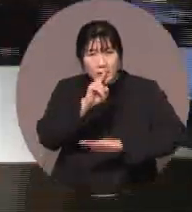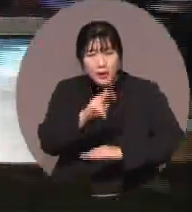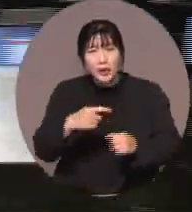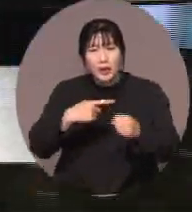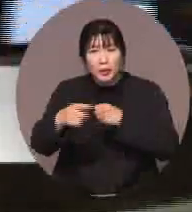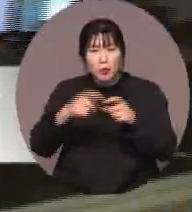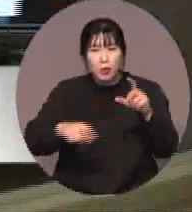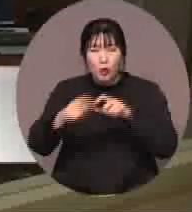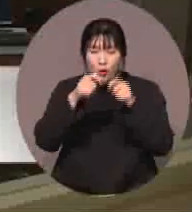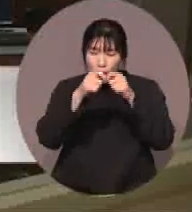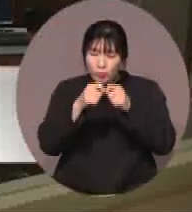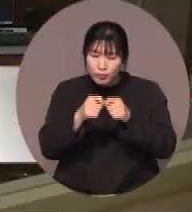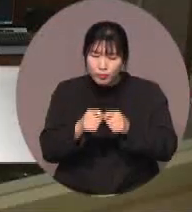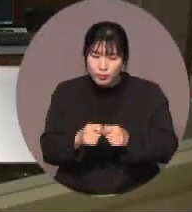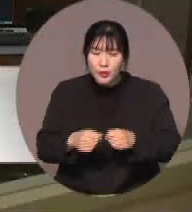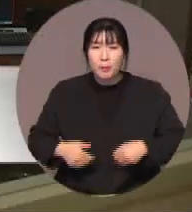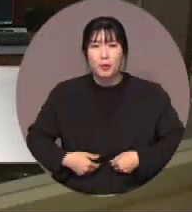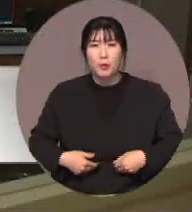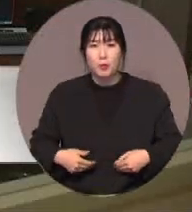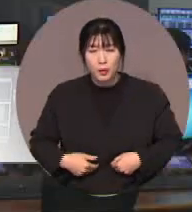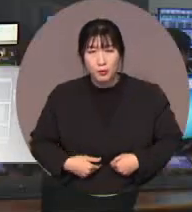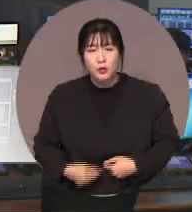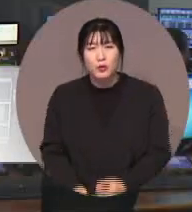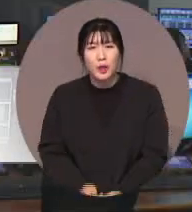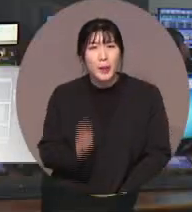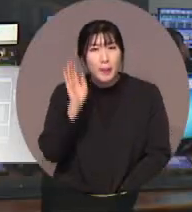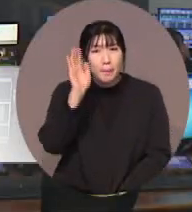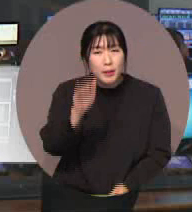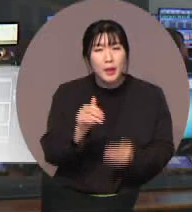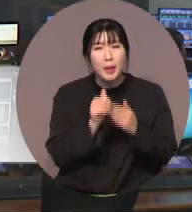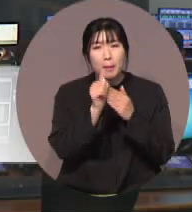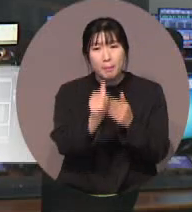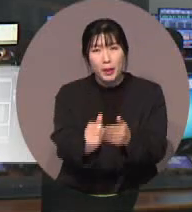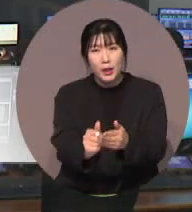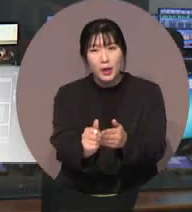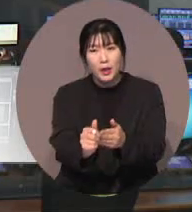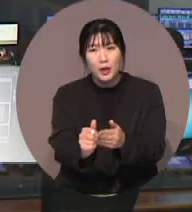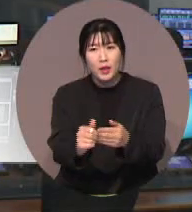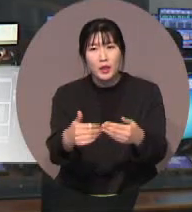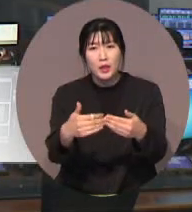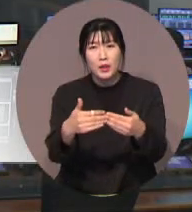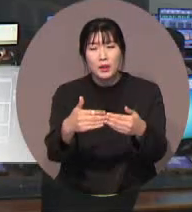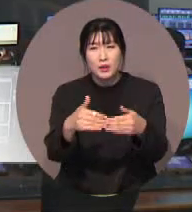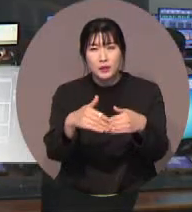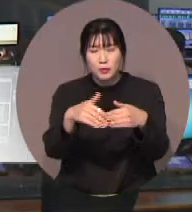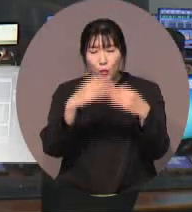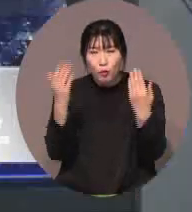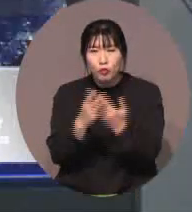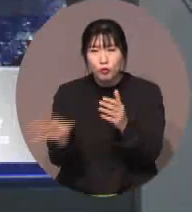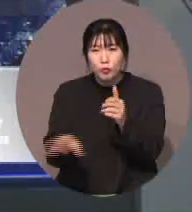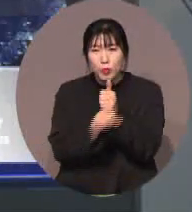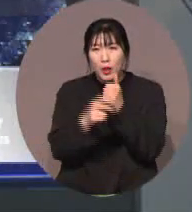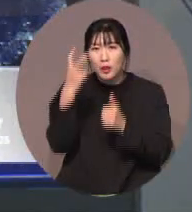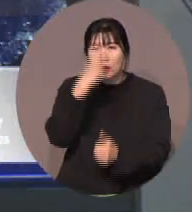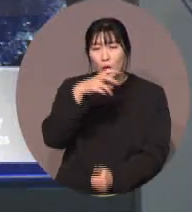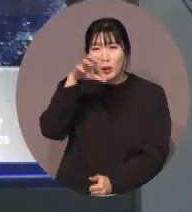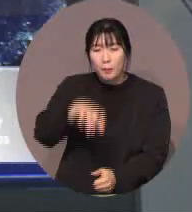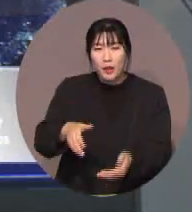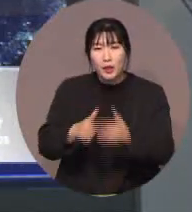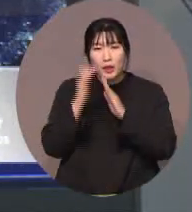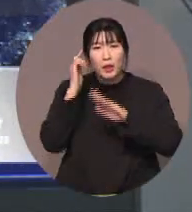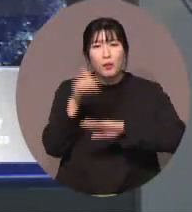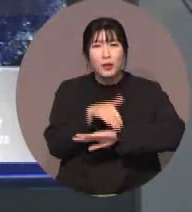내년부터 고도화 사업으로 전환된다며 차세대 발사체와 미래 선도형 발사체 분야 종합연구소로 바꾸기 위한